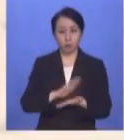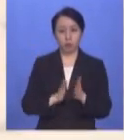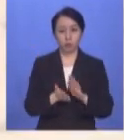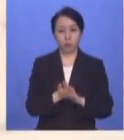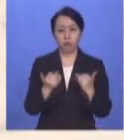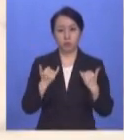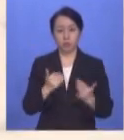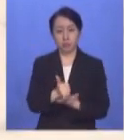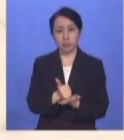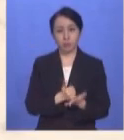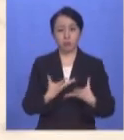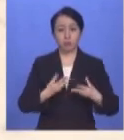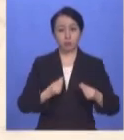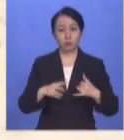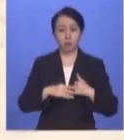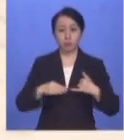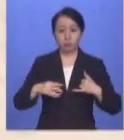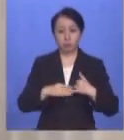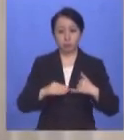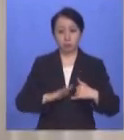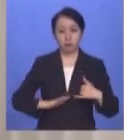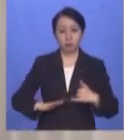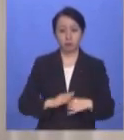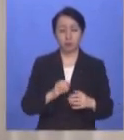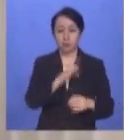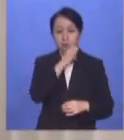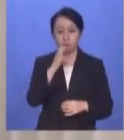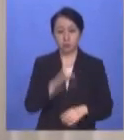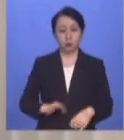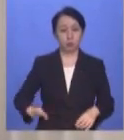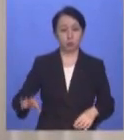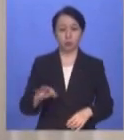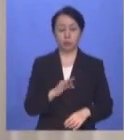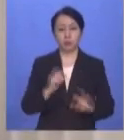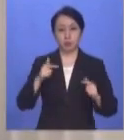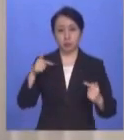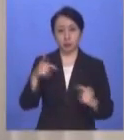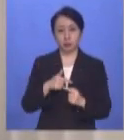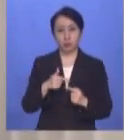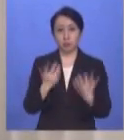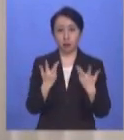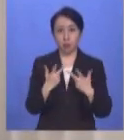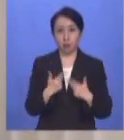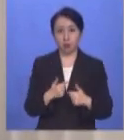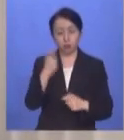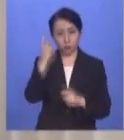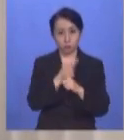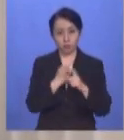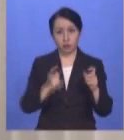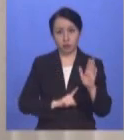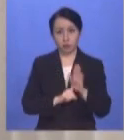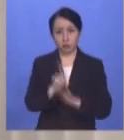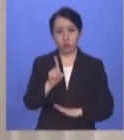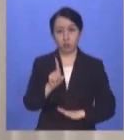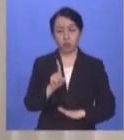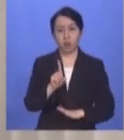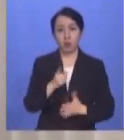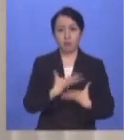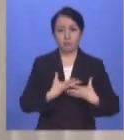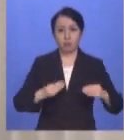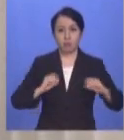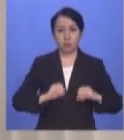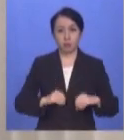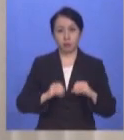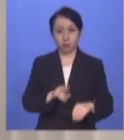а еще запас влаги в почве. В Северо-Кастанской области, согласно расчетным данным, на период начала весенне-полевых работ